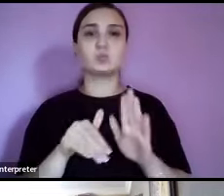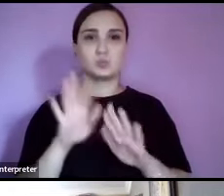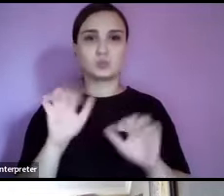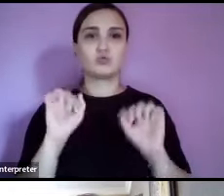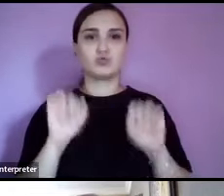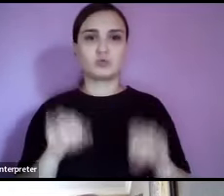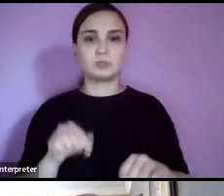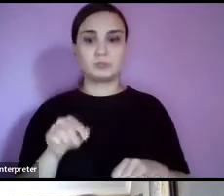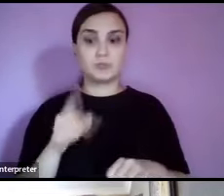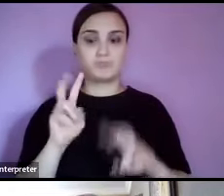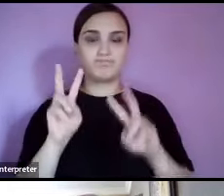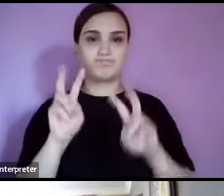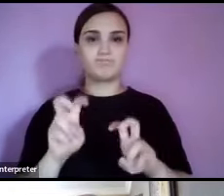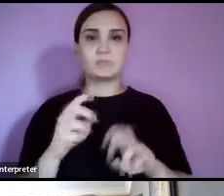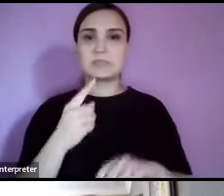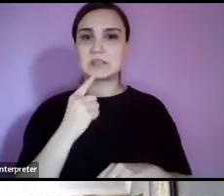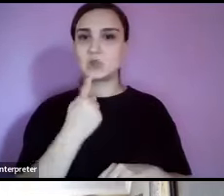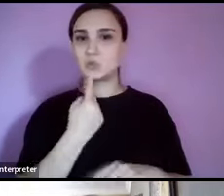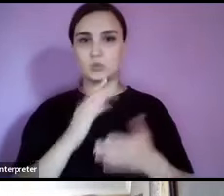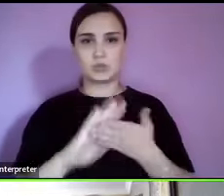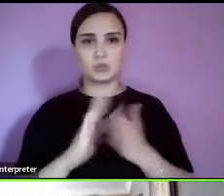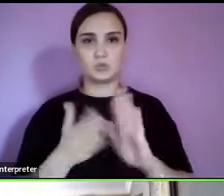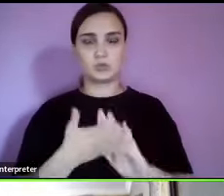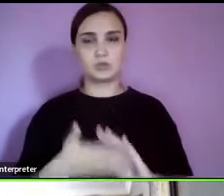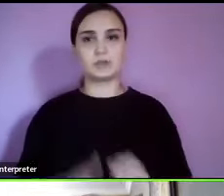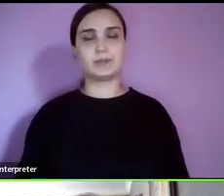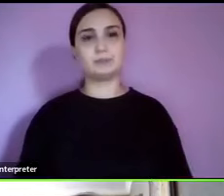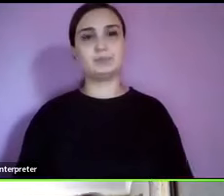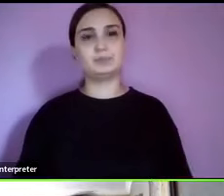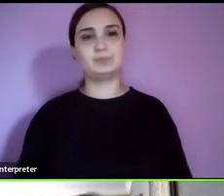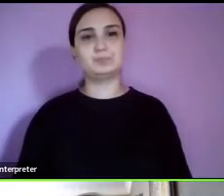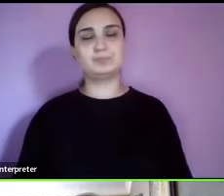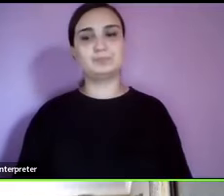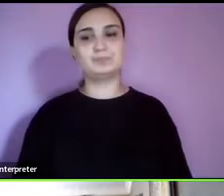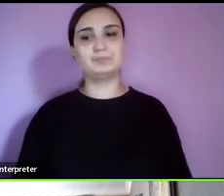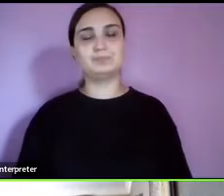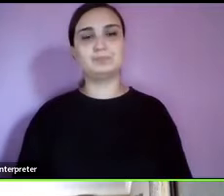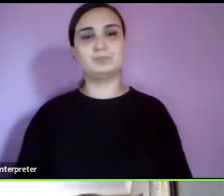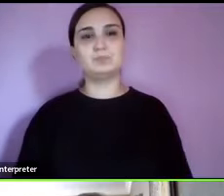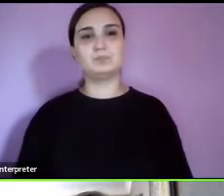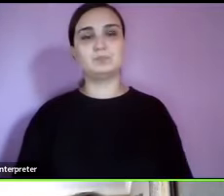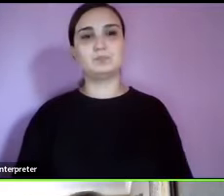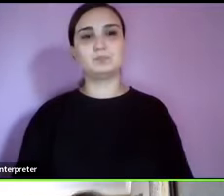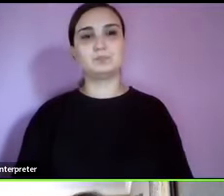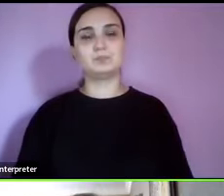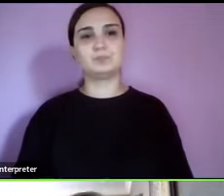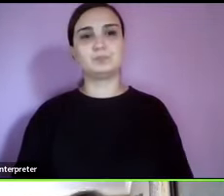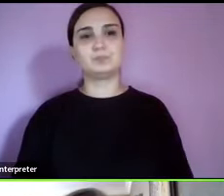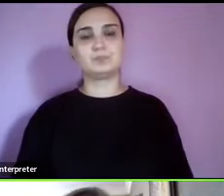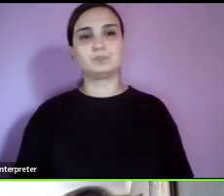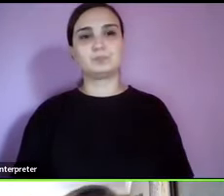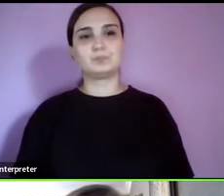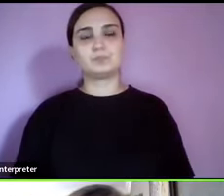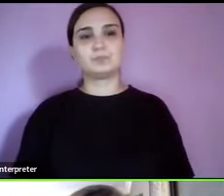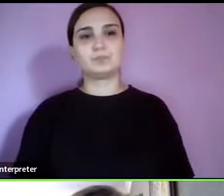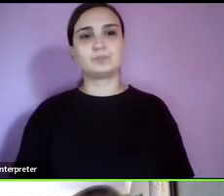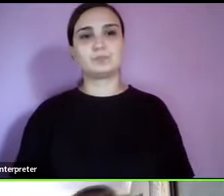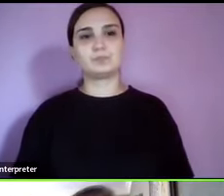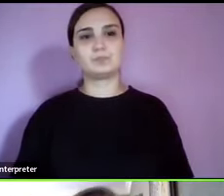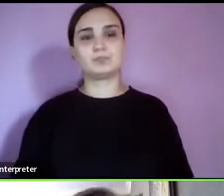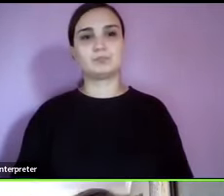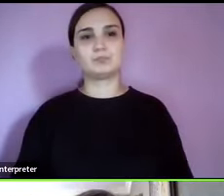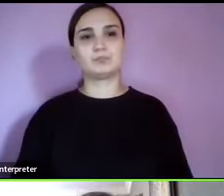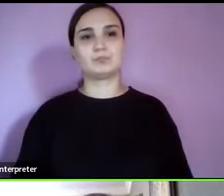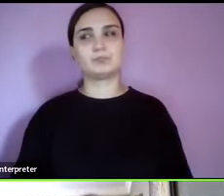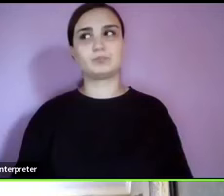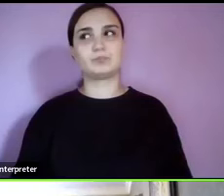ეს სიტუაცია. So COVID is one issue that children and families are dealing with